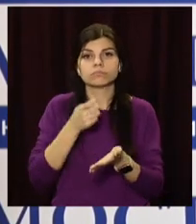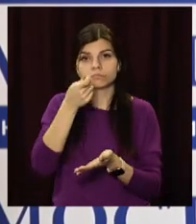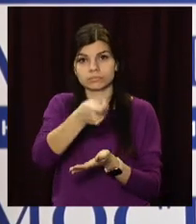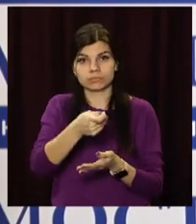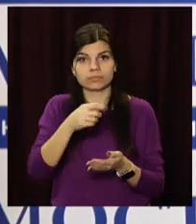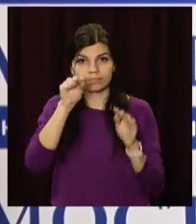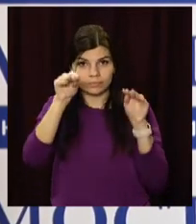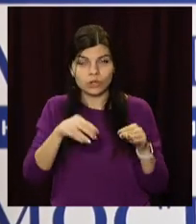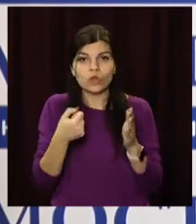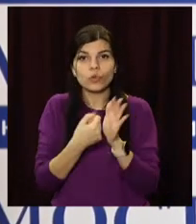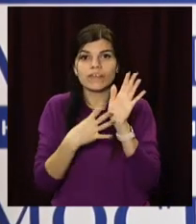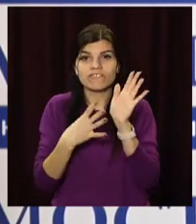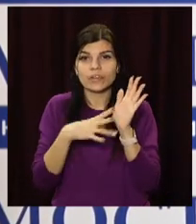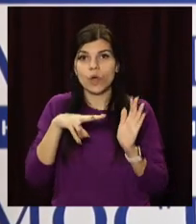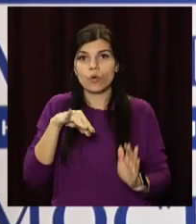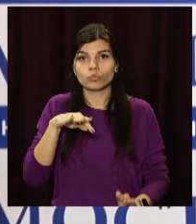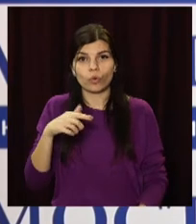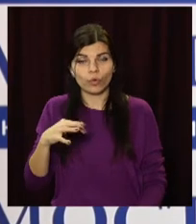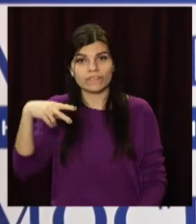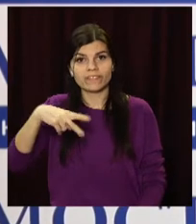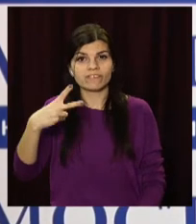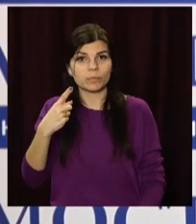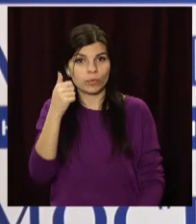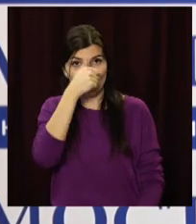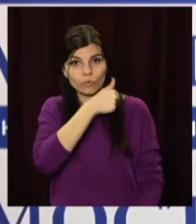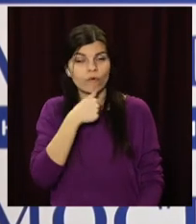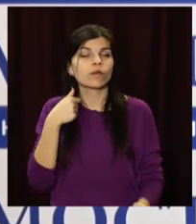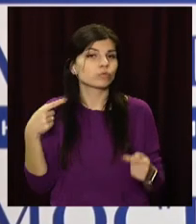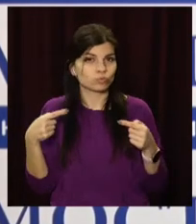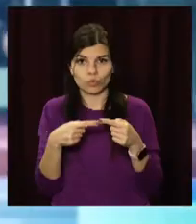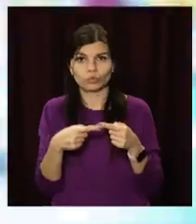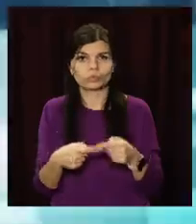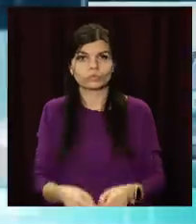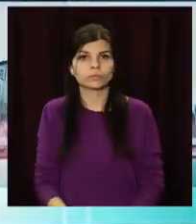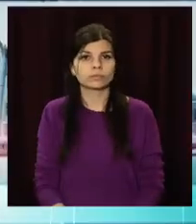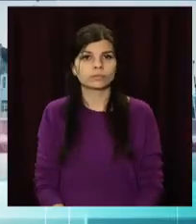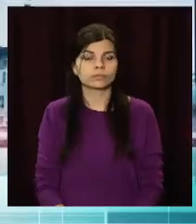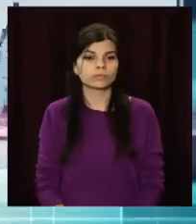по 9 лютого 2021 року включно.